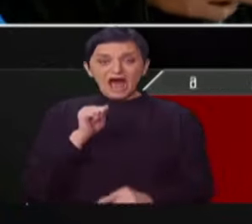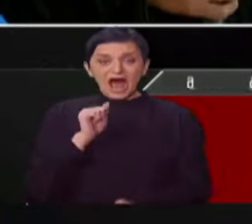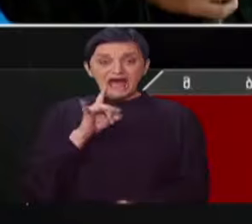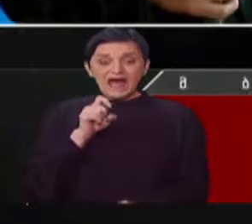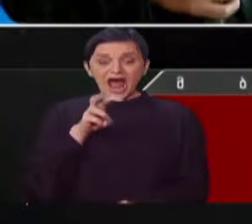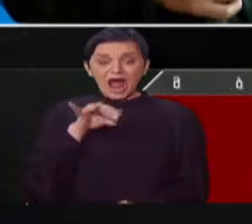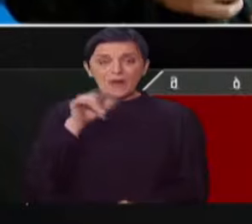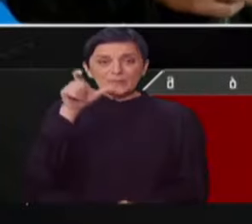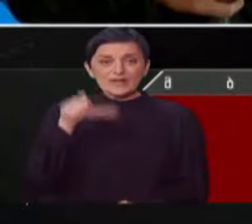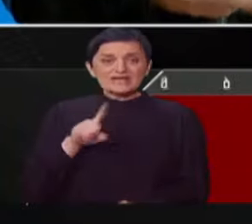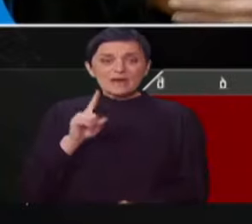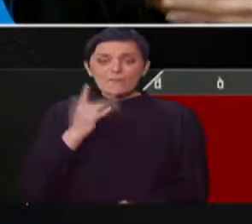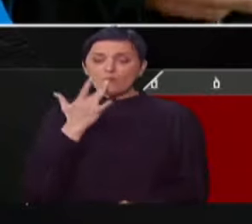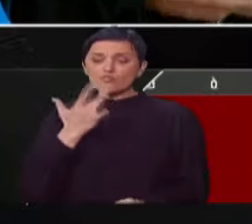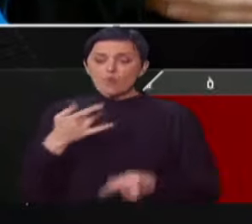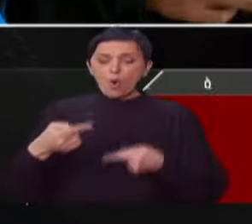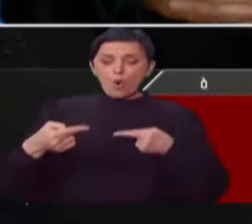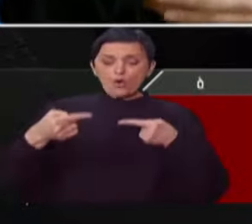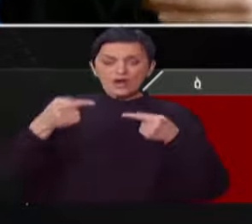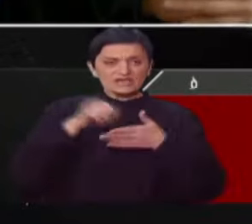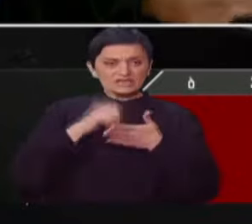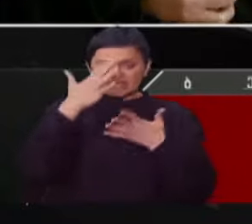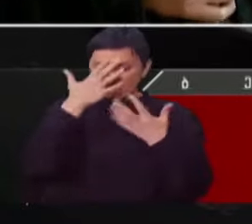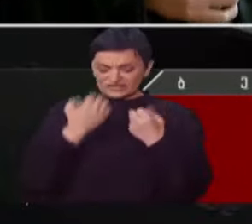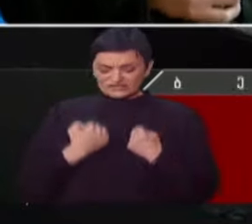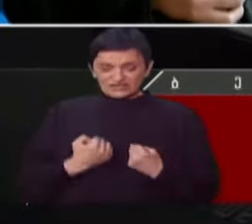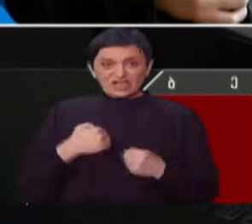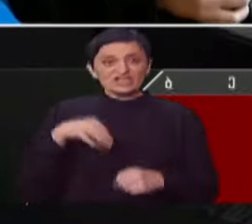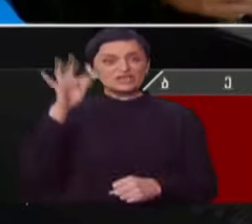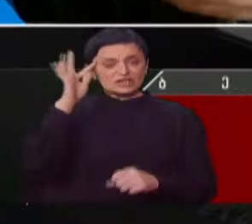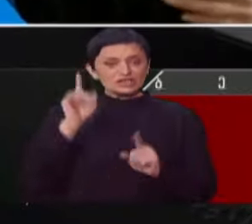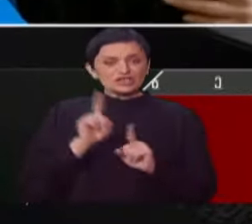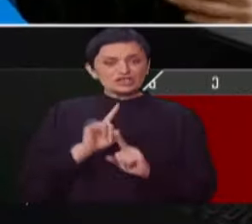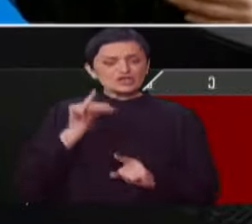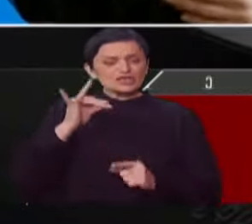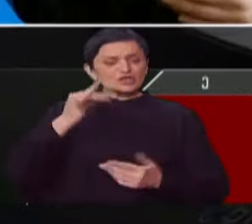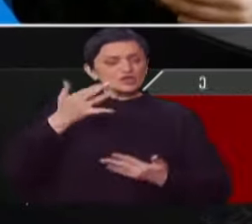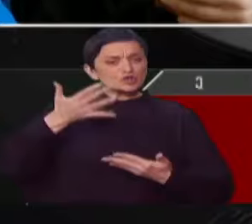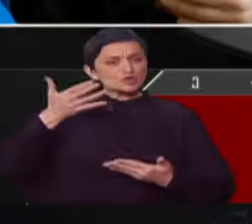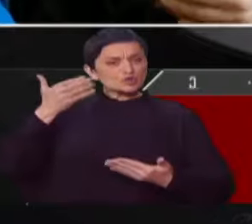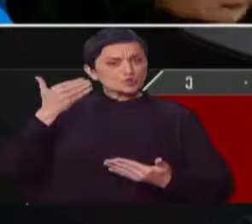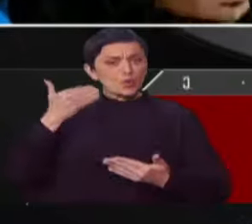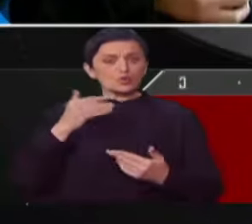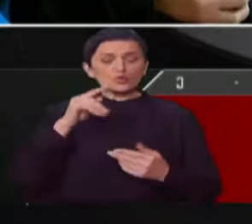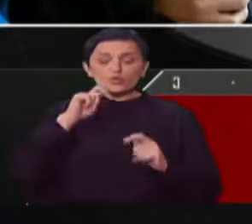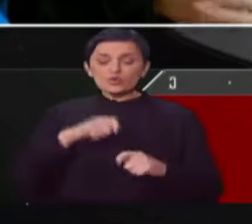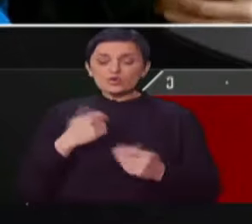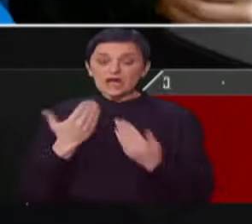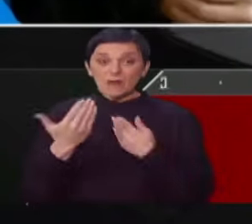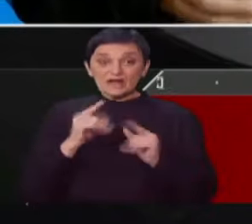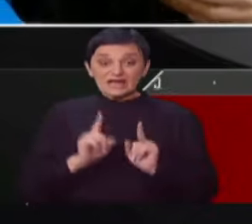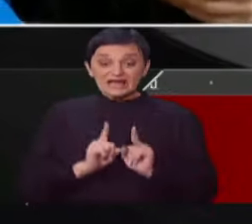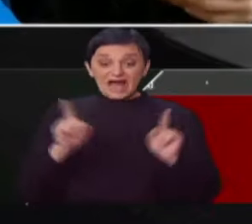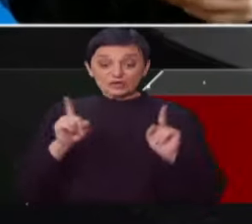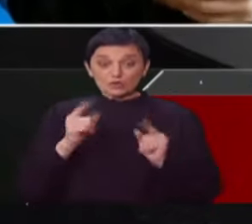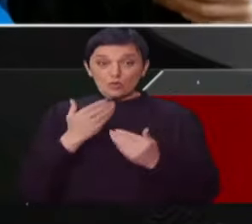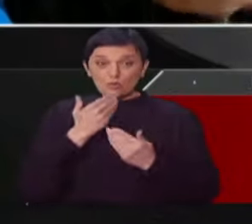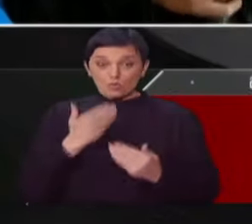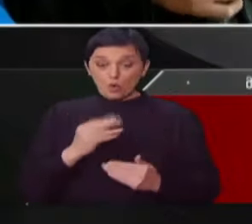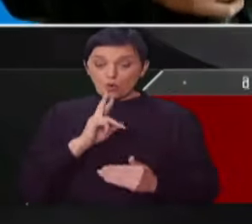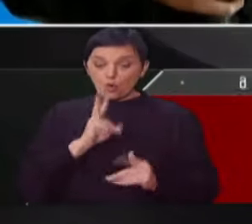არახამიასთან რაიმე ტიპის პოლემიკაში შესვლისაგან თავს იკავებენ, იხსენებენ ასევე პრეისტორიას ურთიერთობის უკრაინასთან, ამ განსაკუთრებით ამ ბოლო ორი